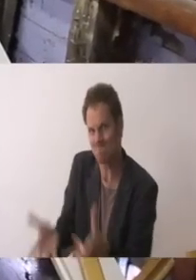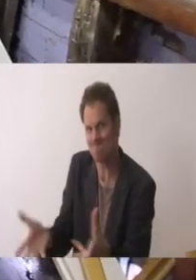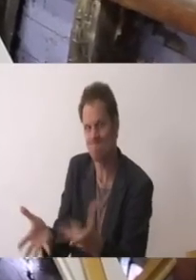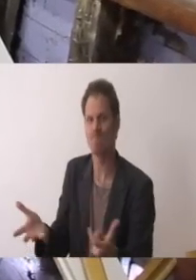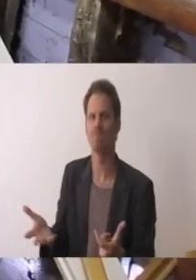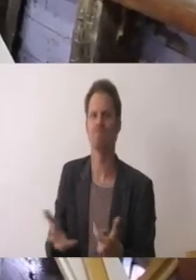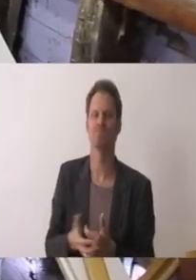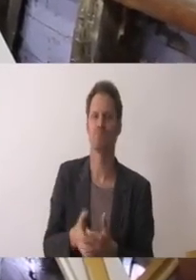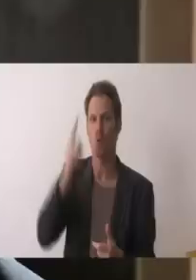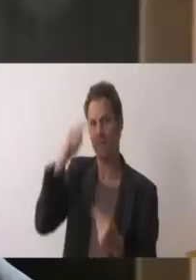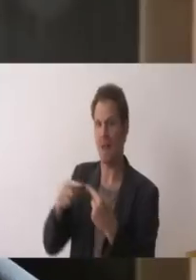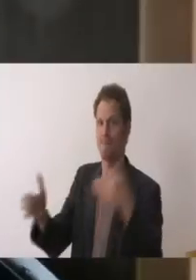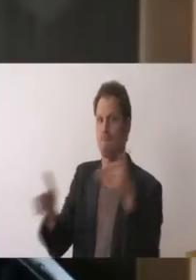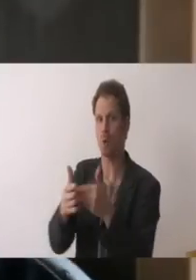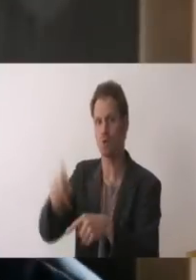blocus illégal de Gaza.